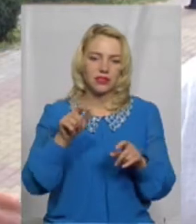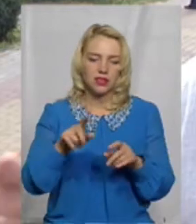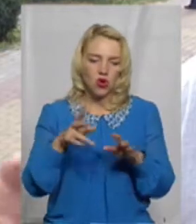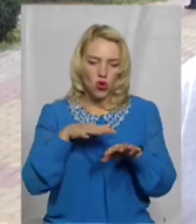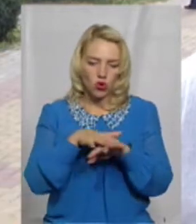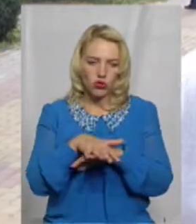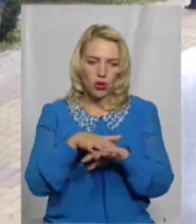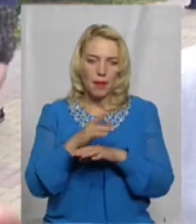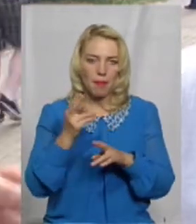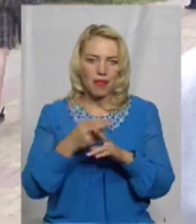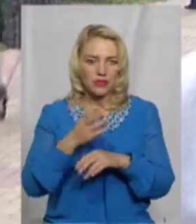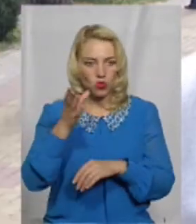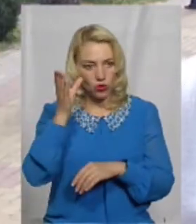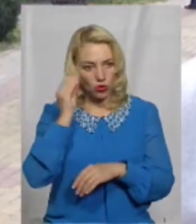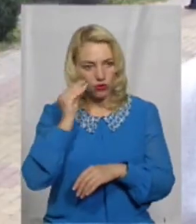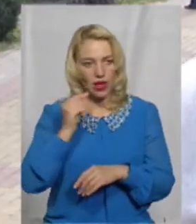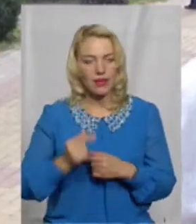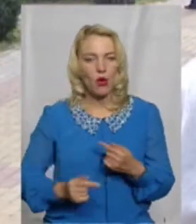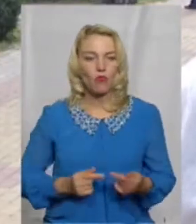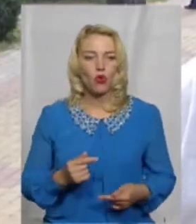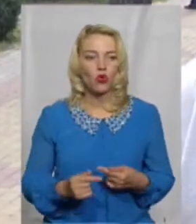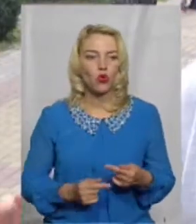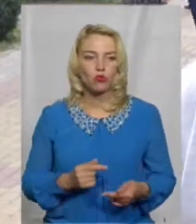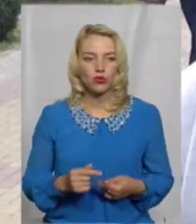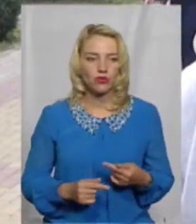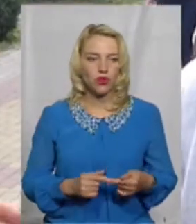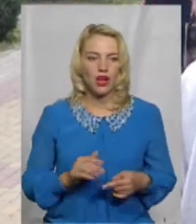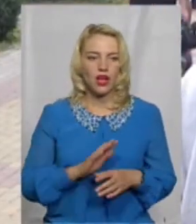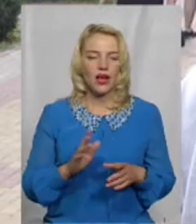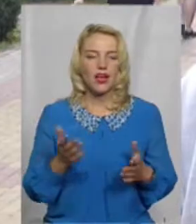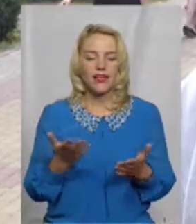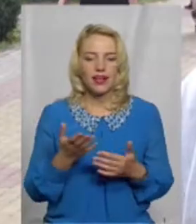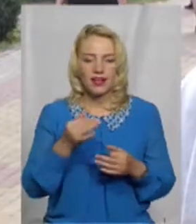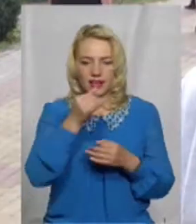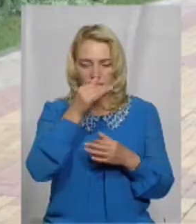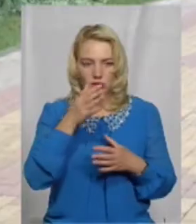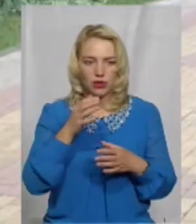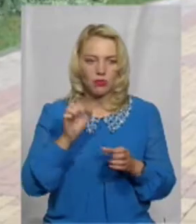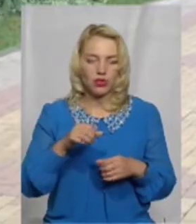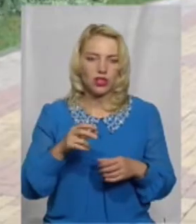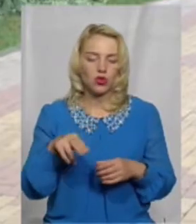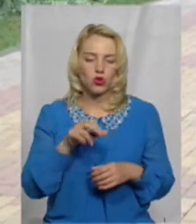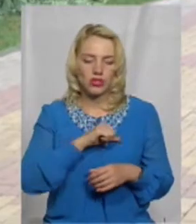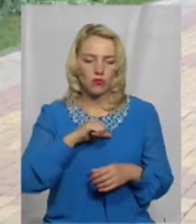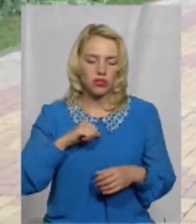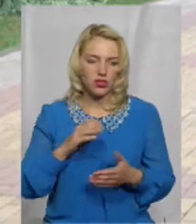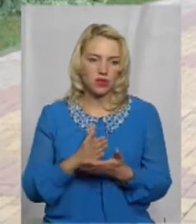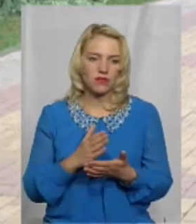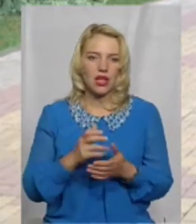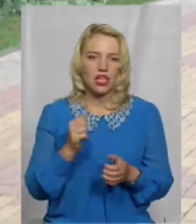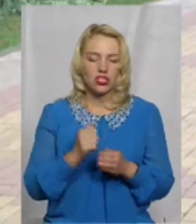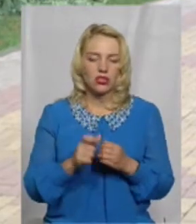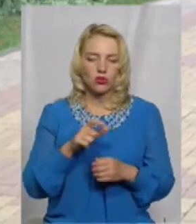без урахування потомства, яке не самостійне, яке не здатне до самостійного існування. Часто люди приходять,